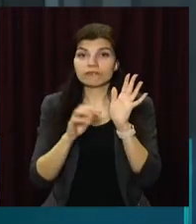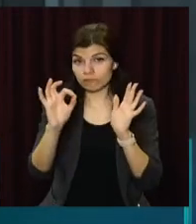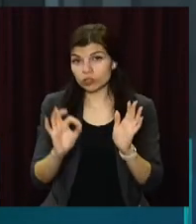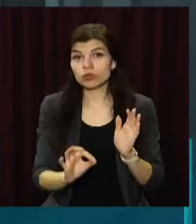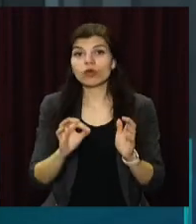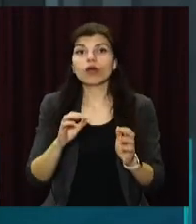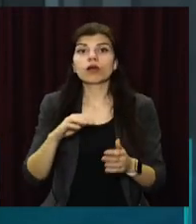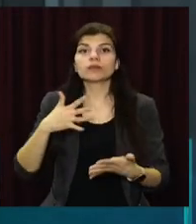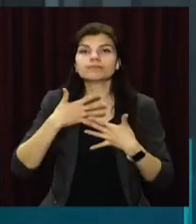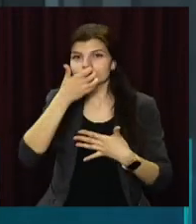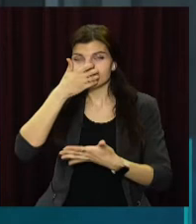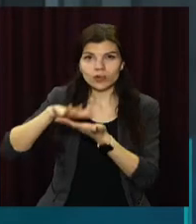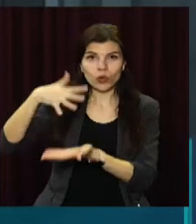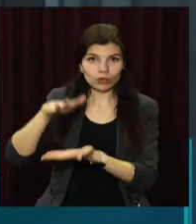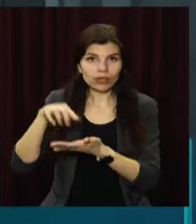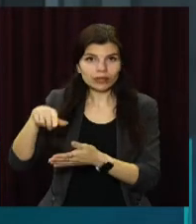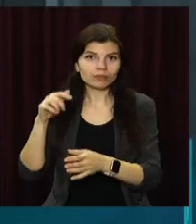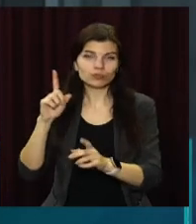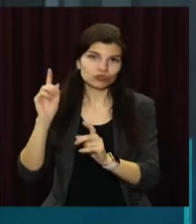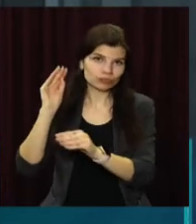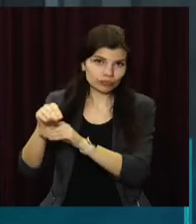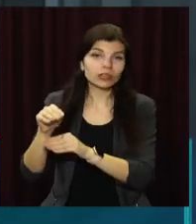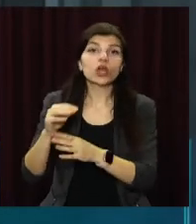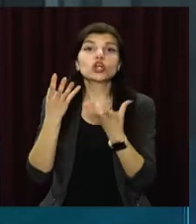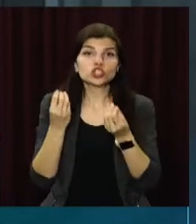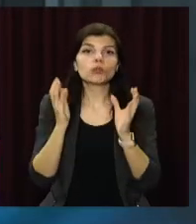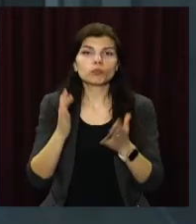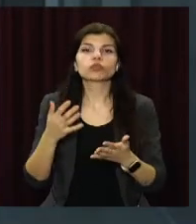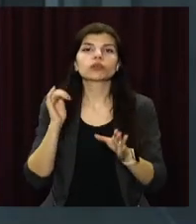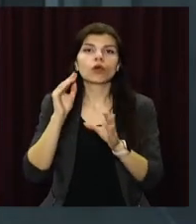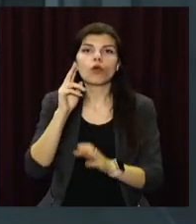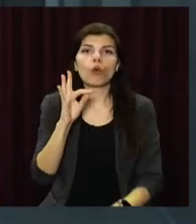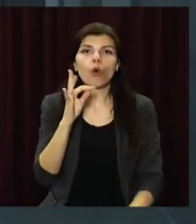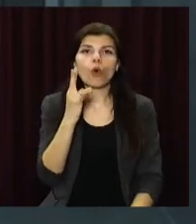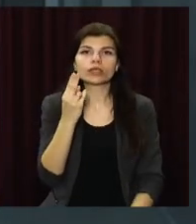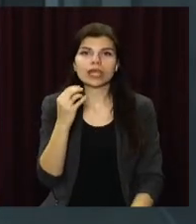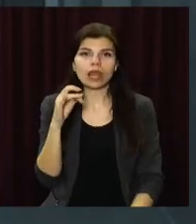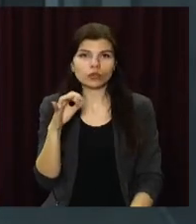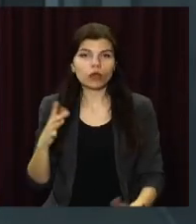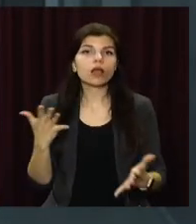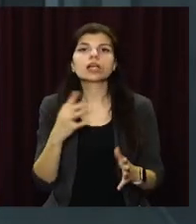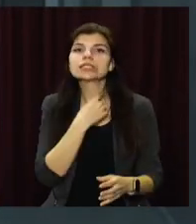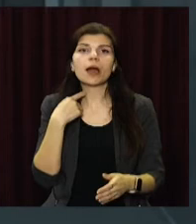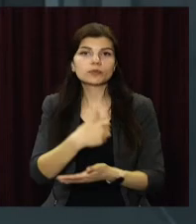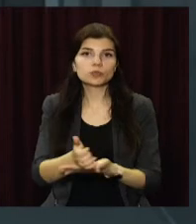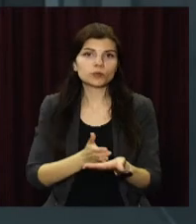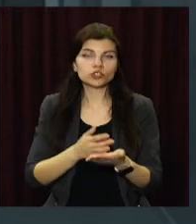60% концентраторів у відділенні. Будуть придбані ще концентратори, якими будуть